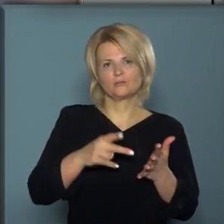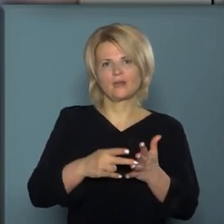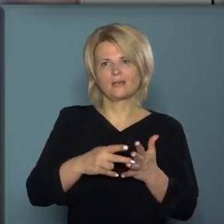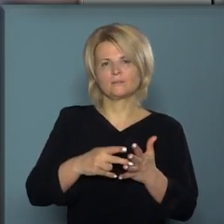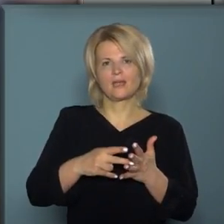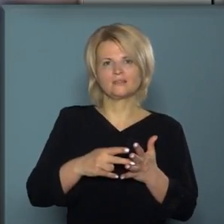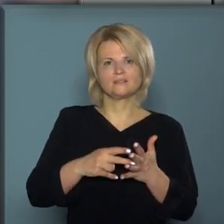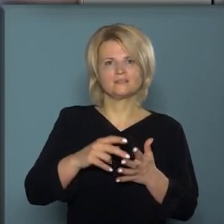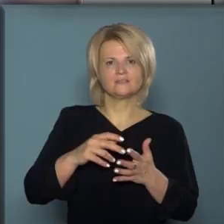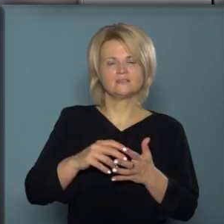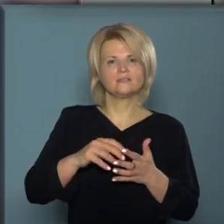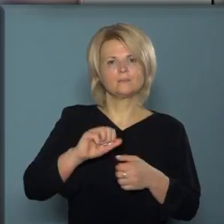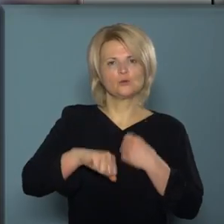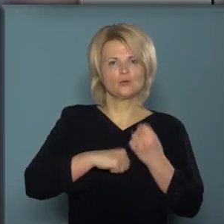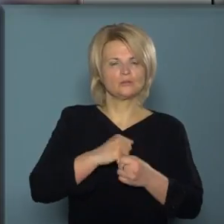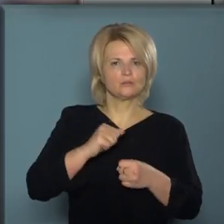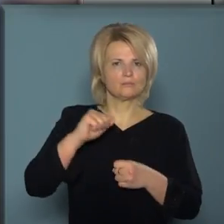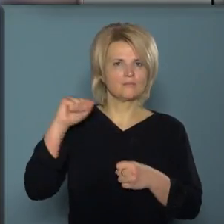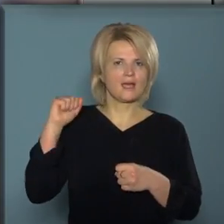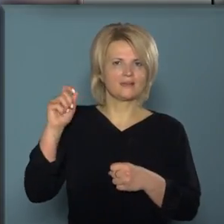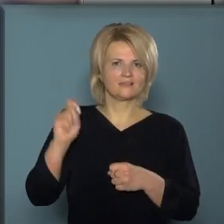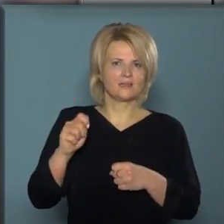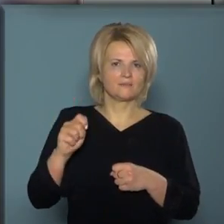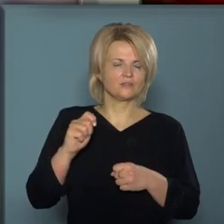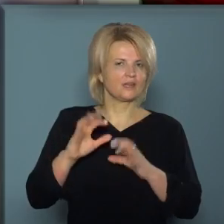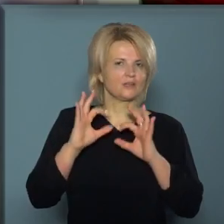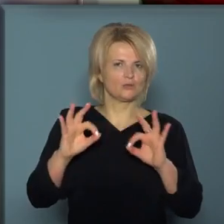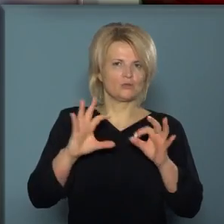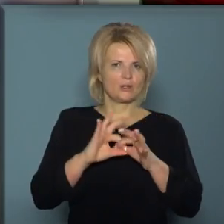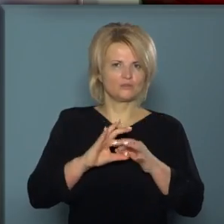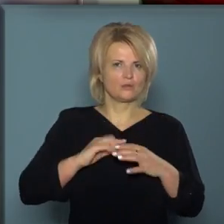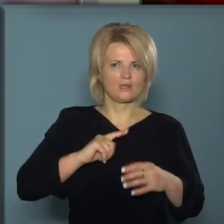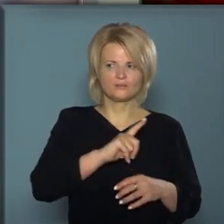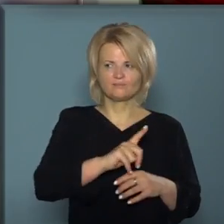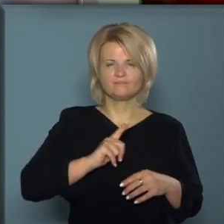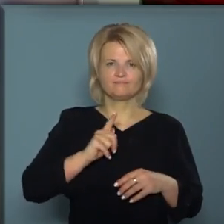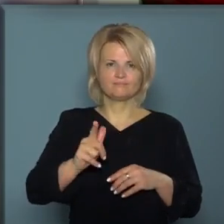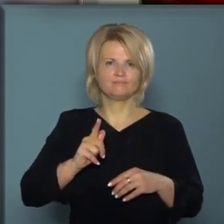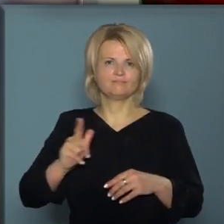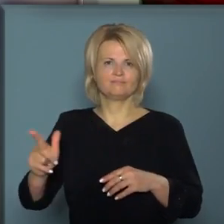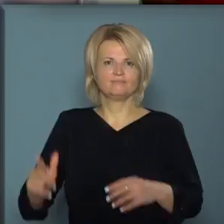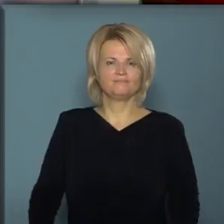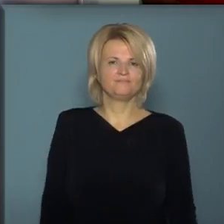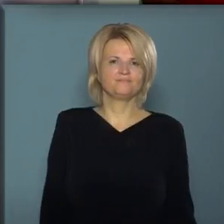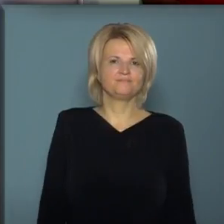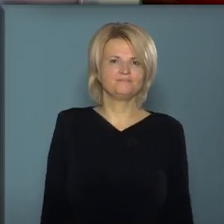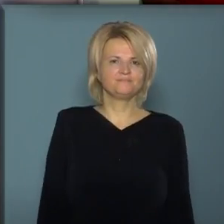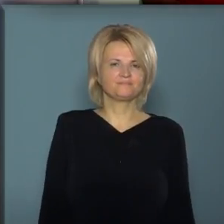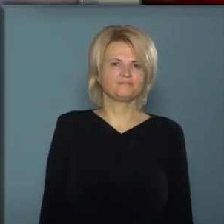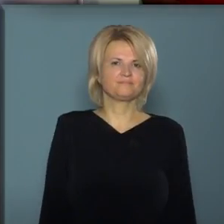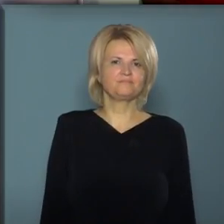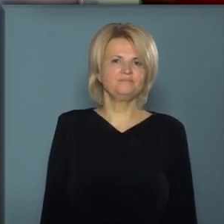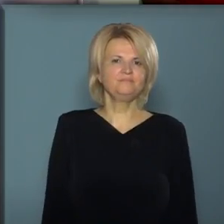kerületben működő párt képviselőjével én elfogadható viszonyban vagyok, és törekszem is arra, hogy egy